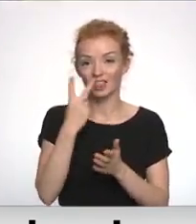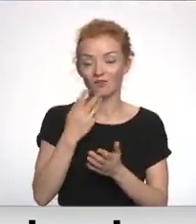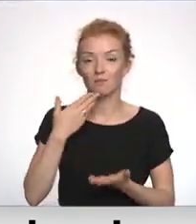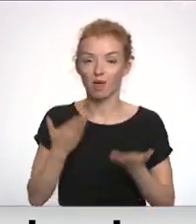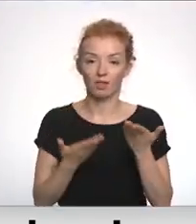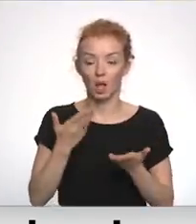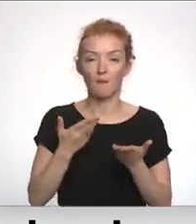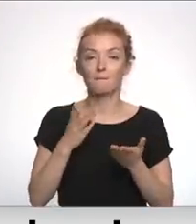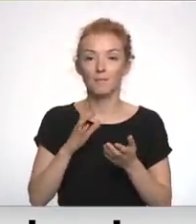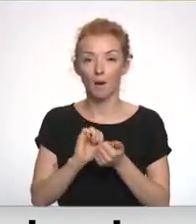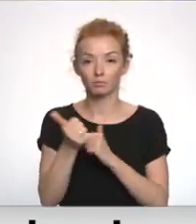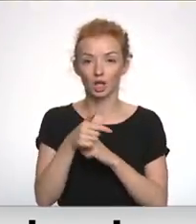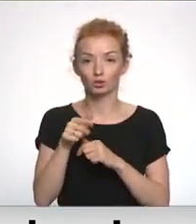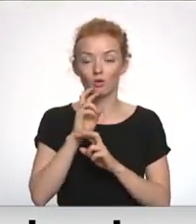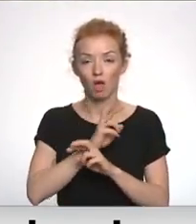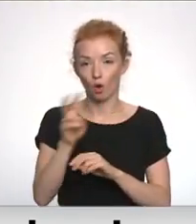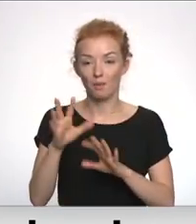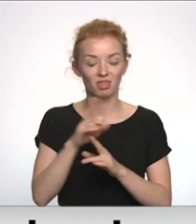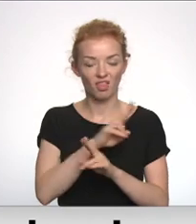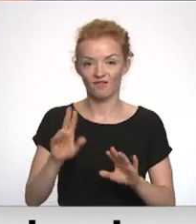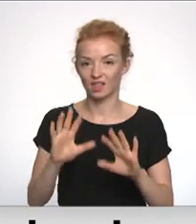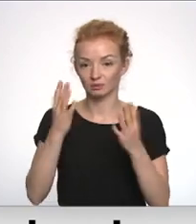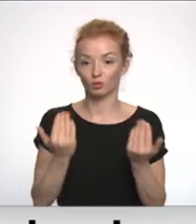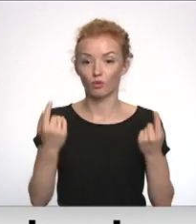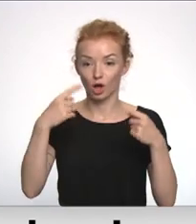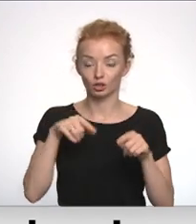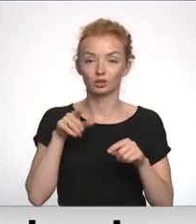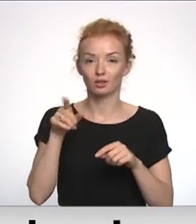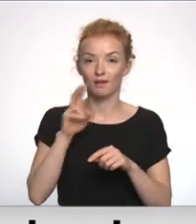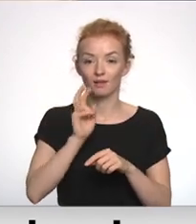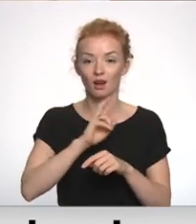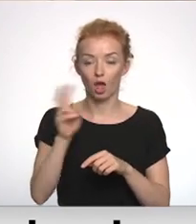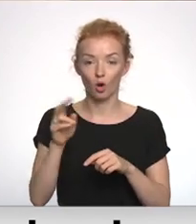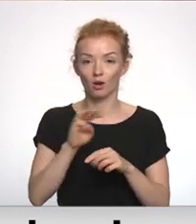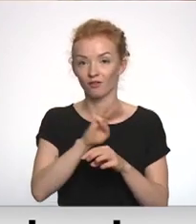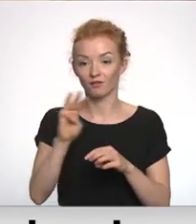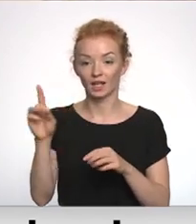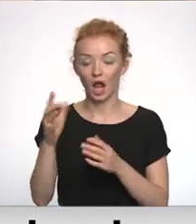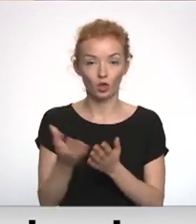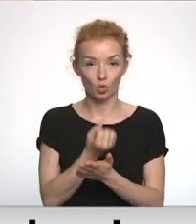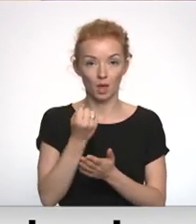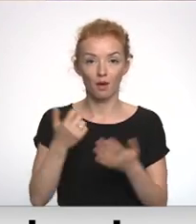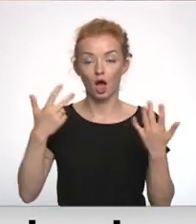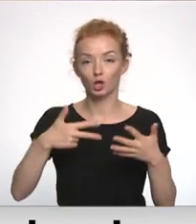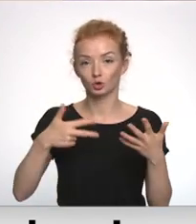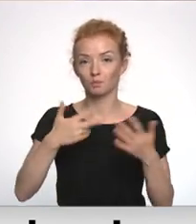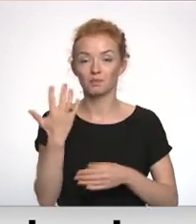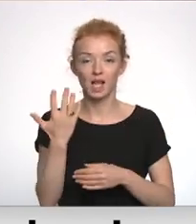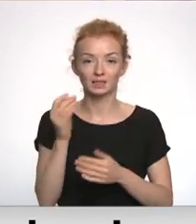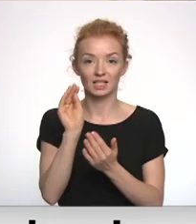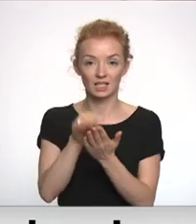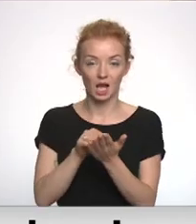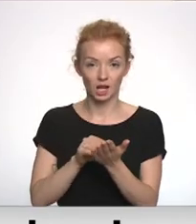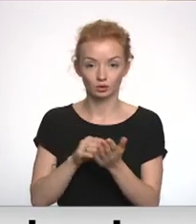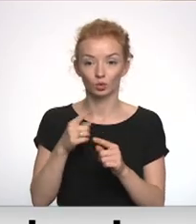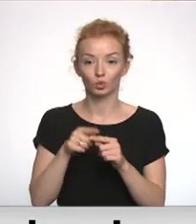mēģinājumi pārspēt šo rekordu, bet neveiksmīgi. Šobrīd Ginesa pasaules rekordu mājas lapā atrodami 85 ieraksti,